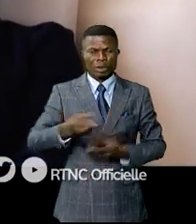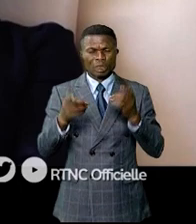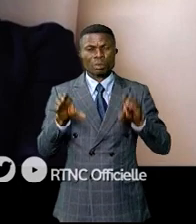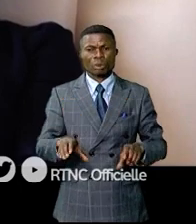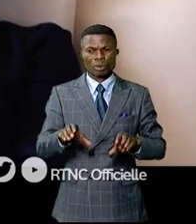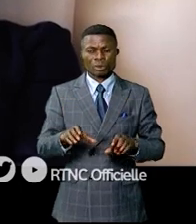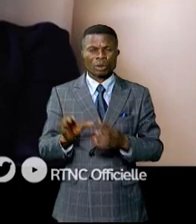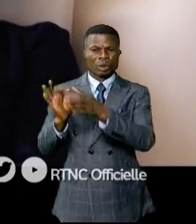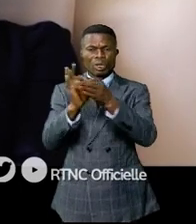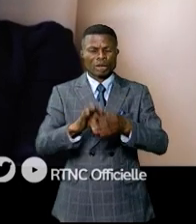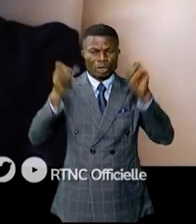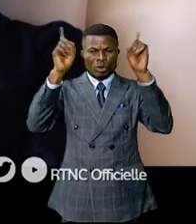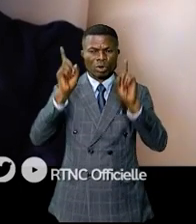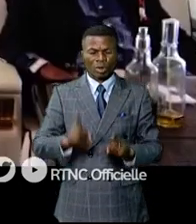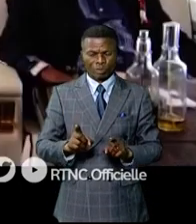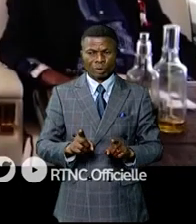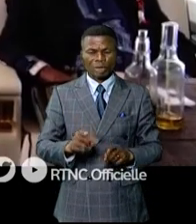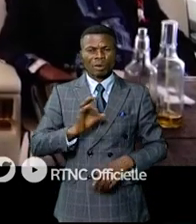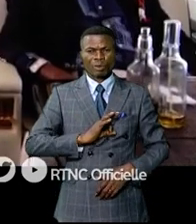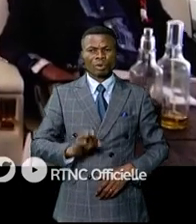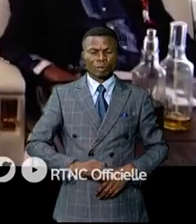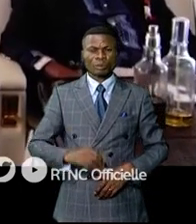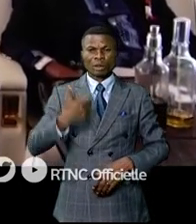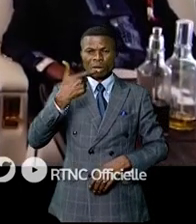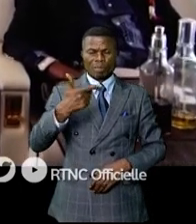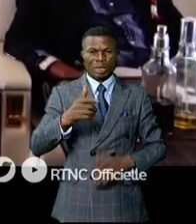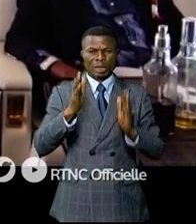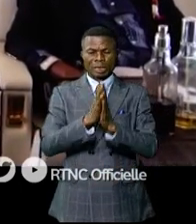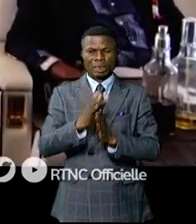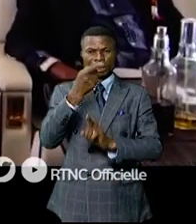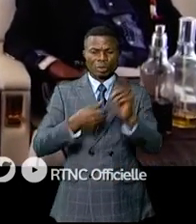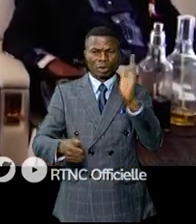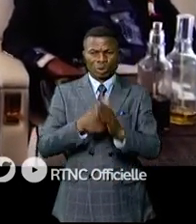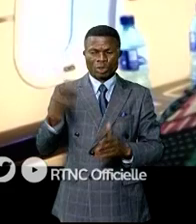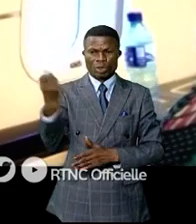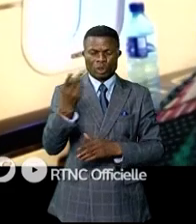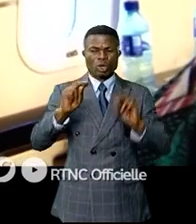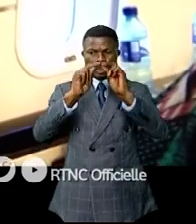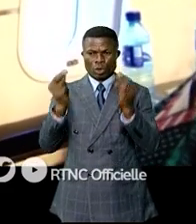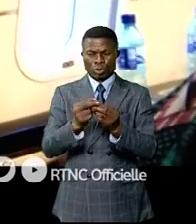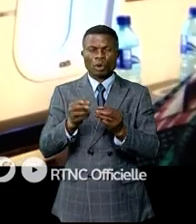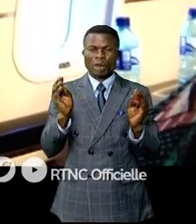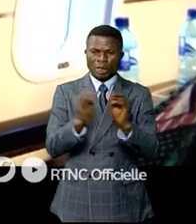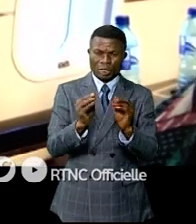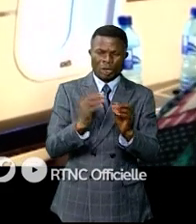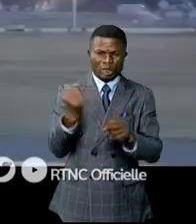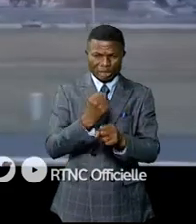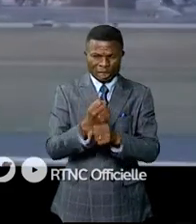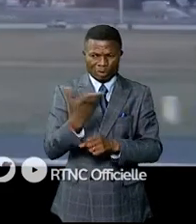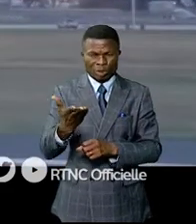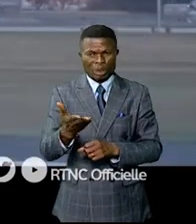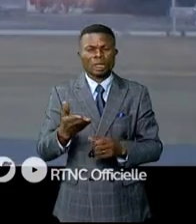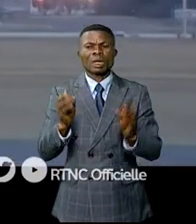du Congo à l'Union africaine. C'est mardi 10 novembre, les deux délégations se retrouvent en séance de travail, à l'issue